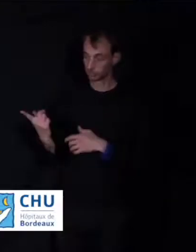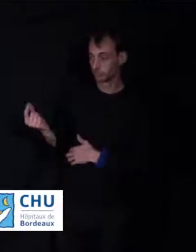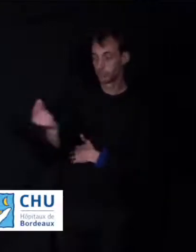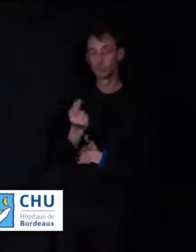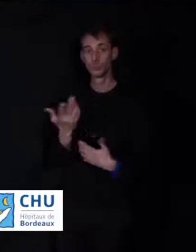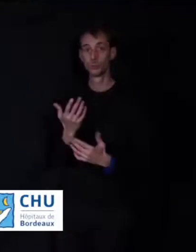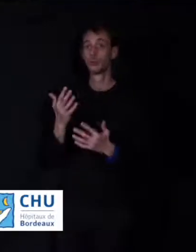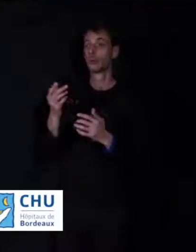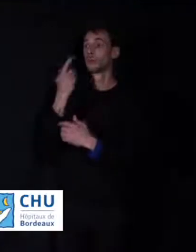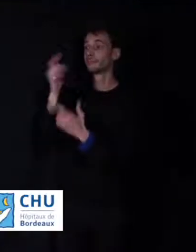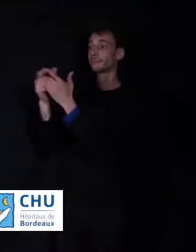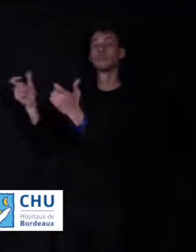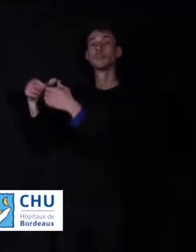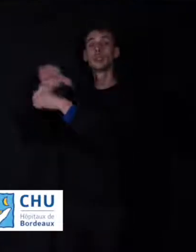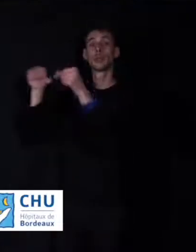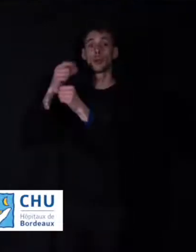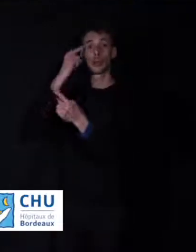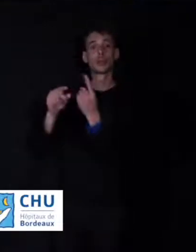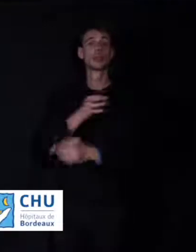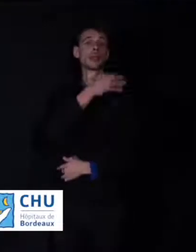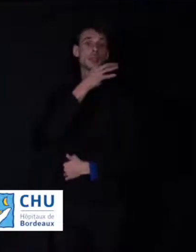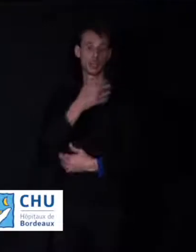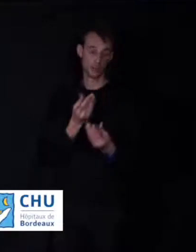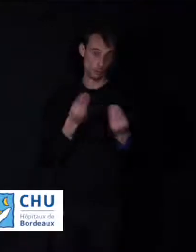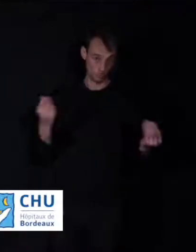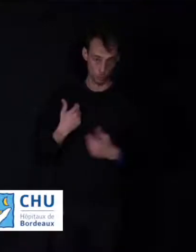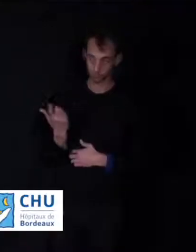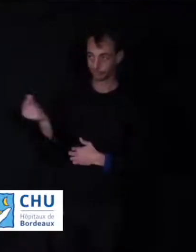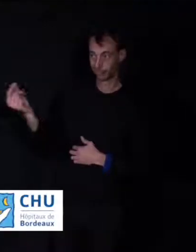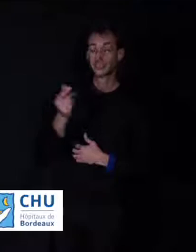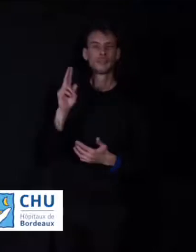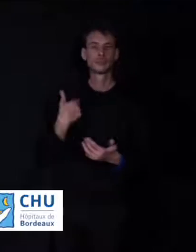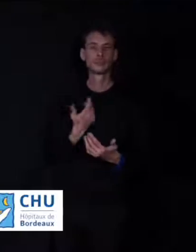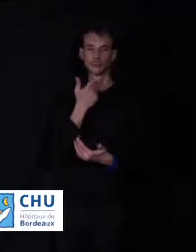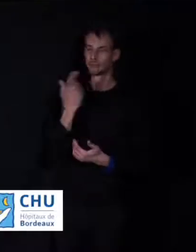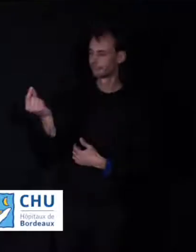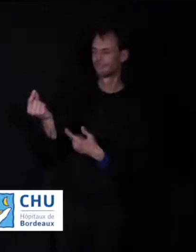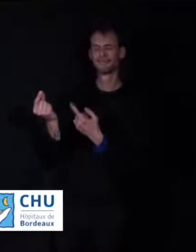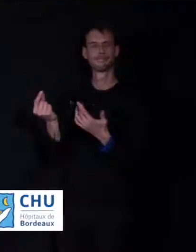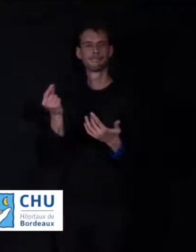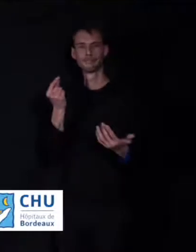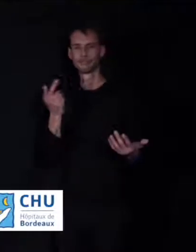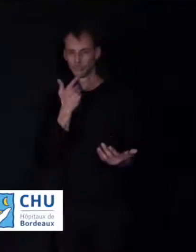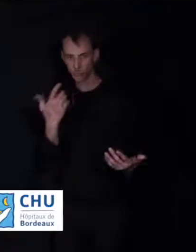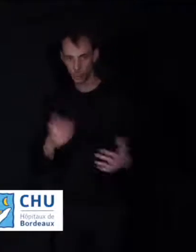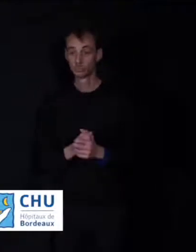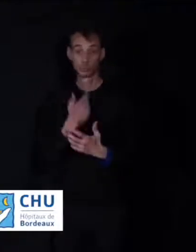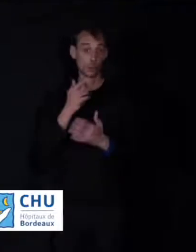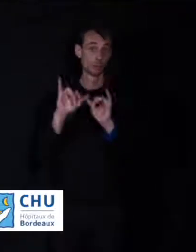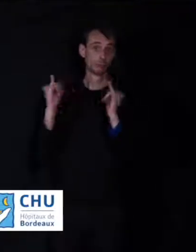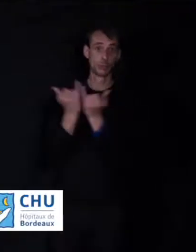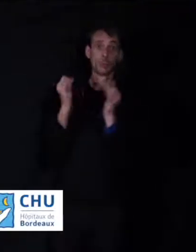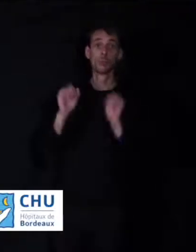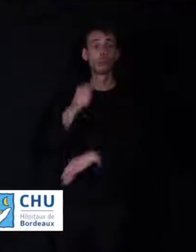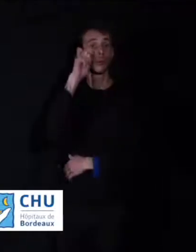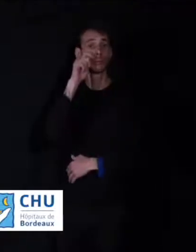qui est une grande partie de ma consultation. Un lien d'intérêt, c'est quoi? C'est une réunion où on peut être invité en tant qu'expert.